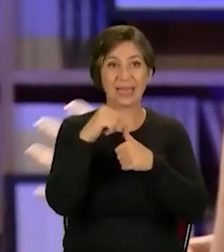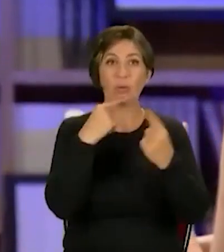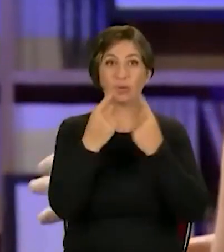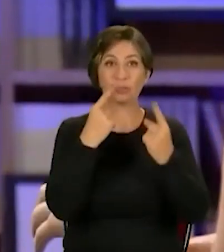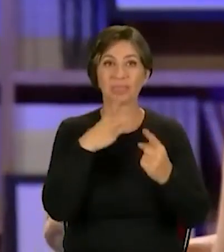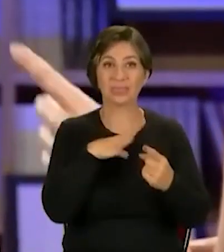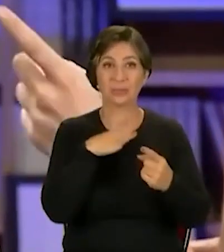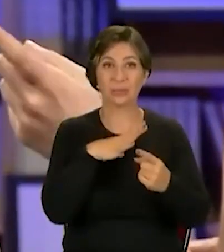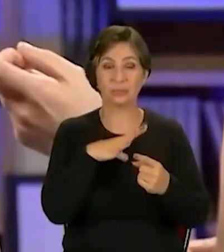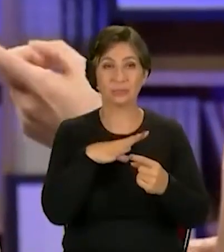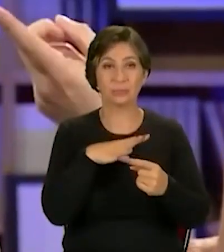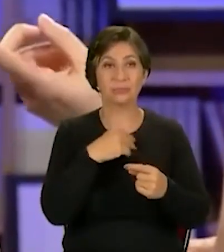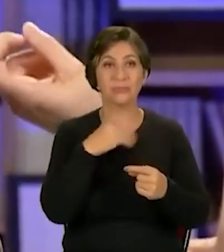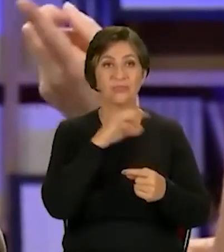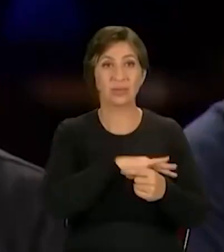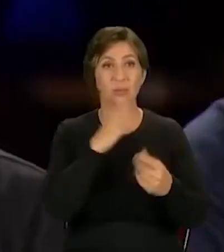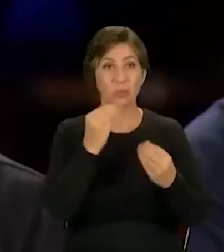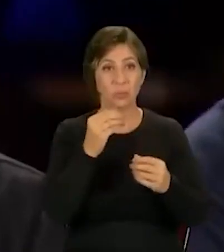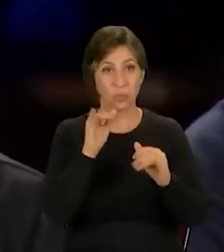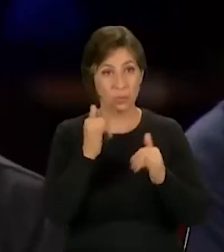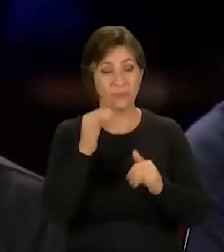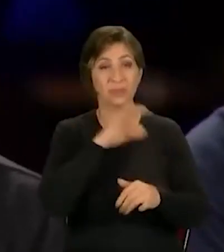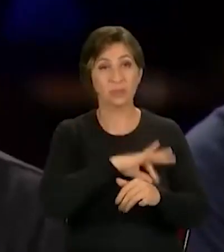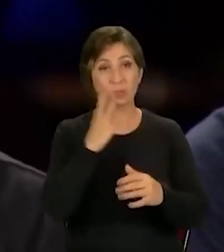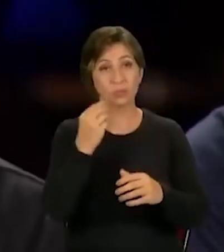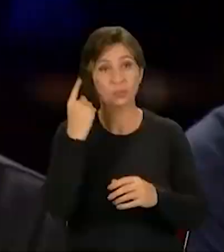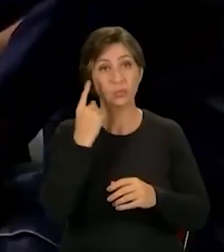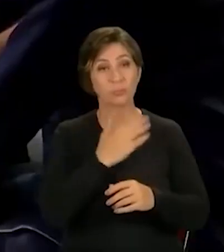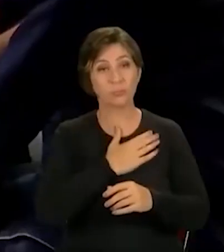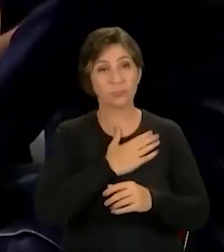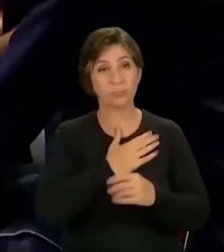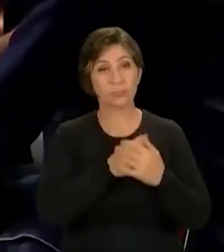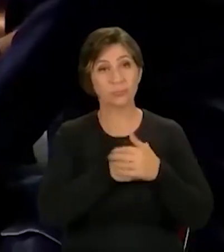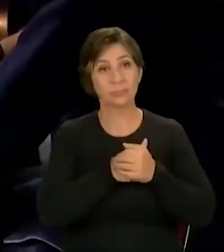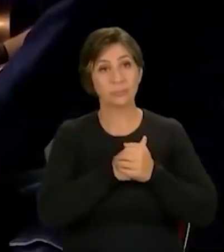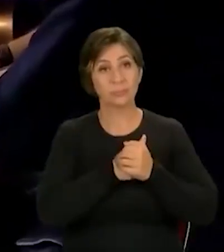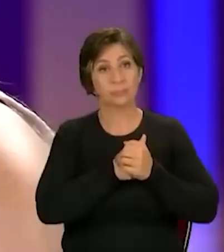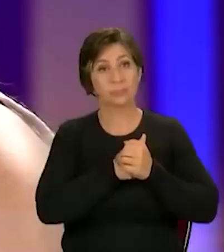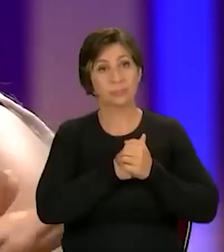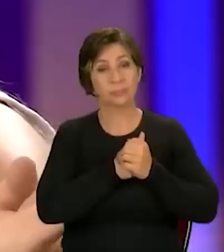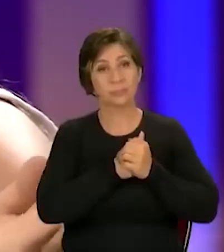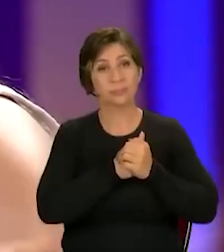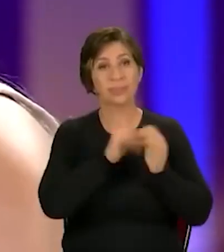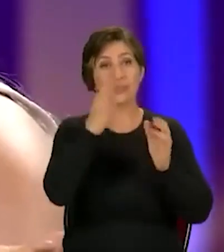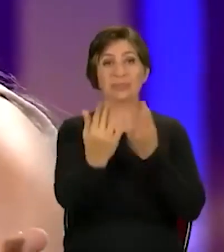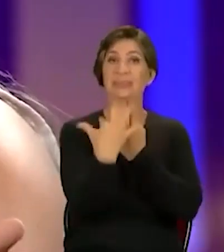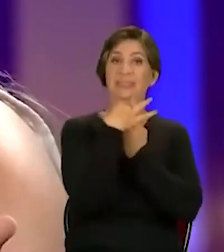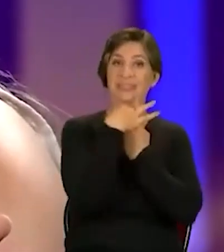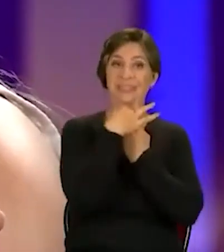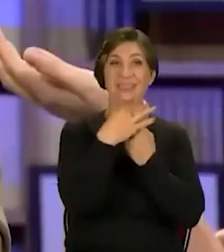konuşmak istiyorum. Ben bunun çok faydası olduğunu da düşünüyorum. Nasıl oyunlarım mı? Onu söyleyecektim. Yani bazı akademik çalışmalar var. O zaman hepiniz beni tepe koyun,